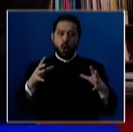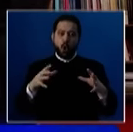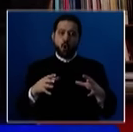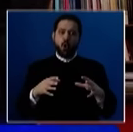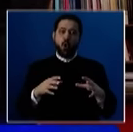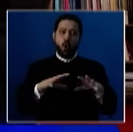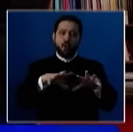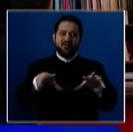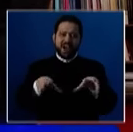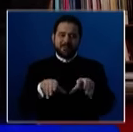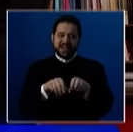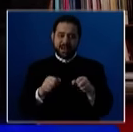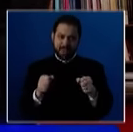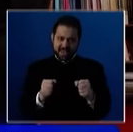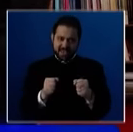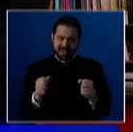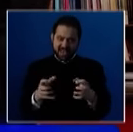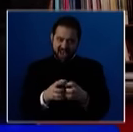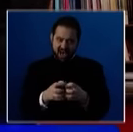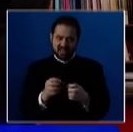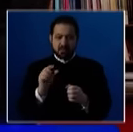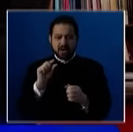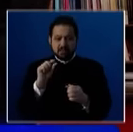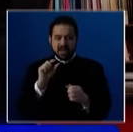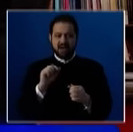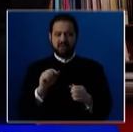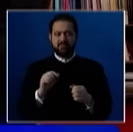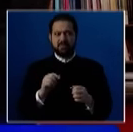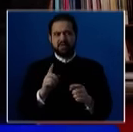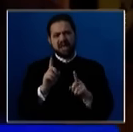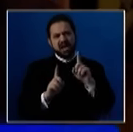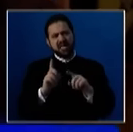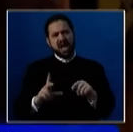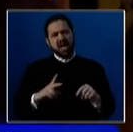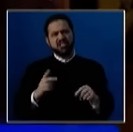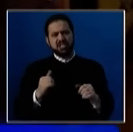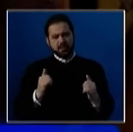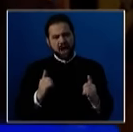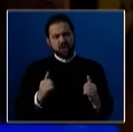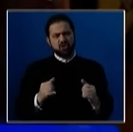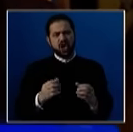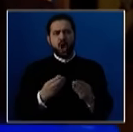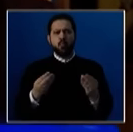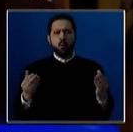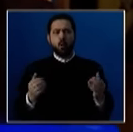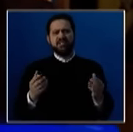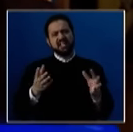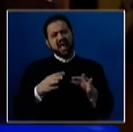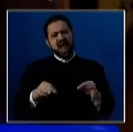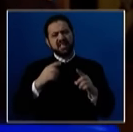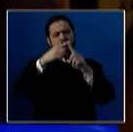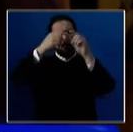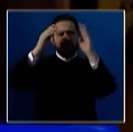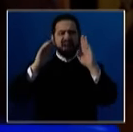comunitate mai strânsă, mai închegată și totuși mică, chiar dacă noi suntem mulți aici, dar alte opști sunt mai